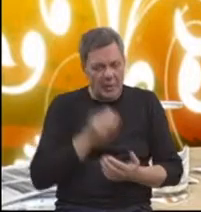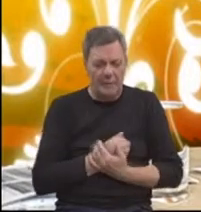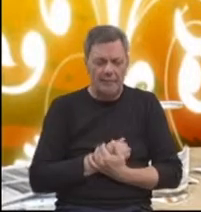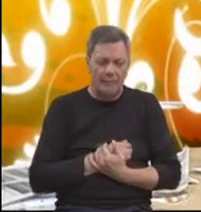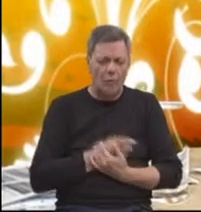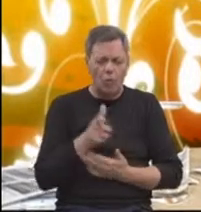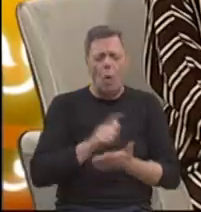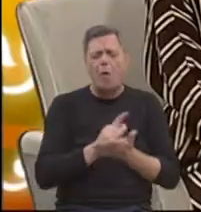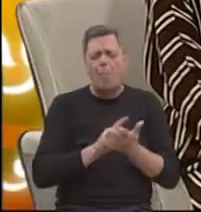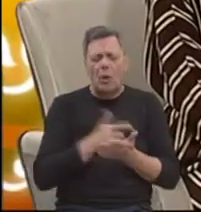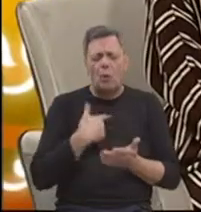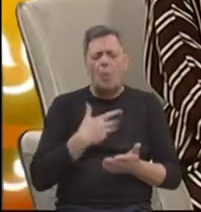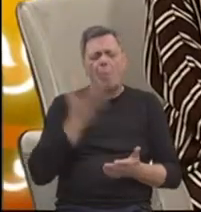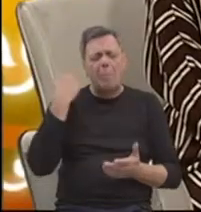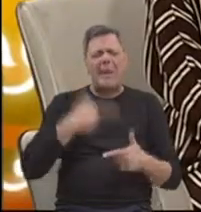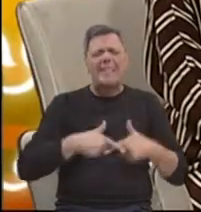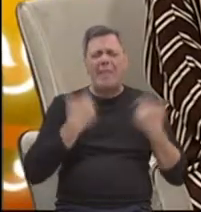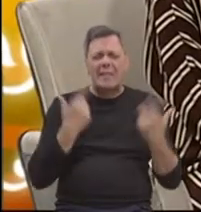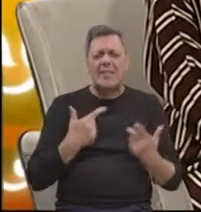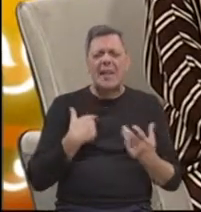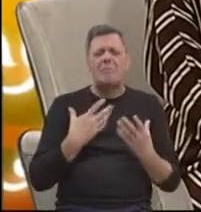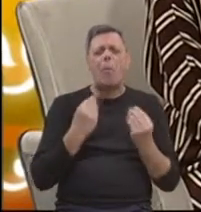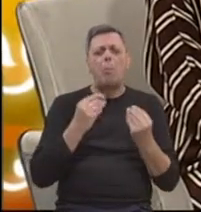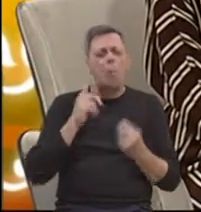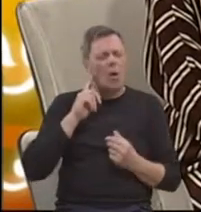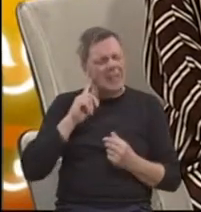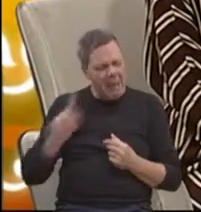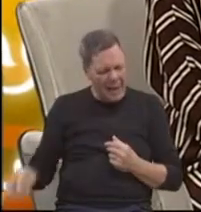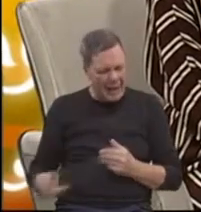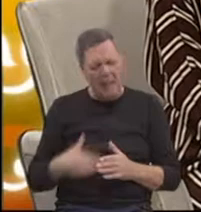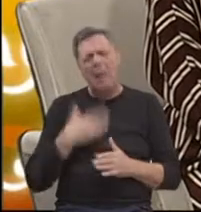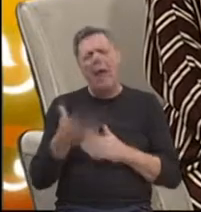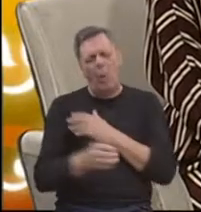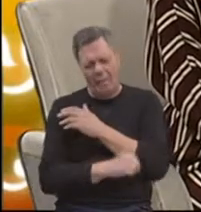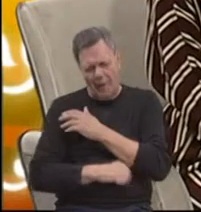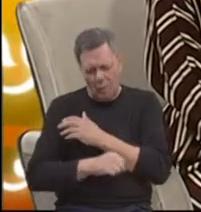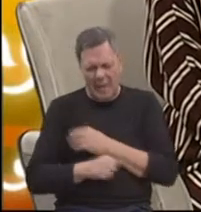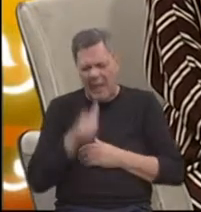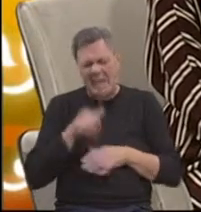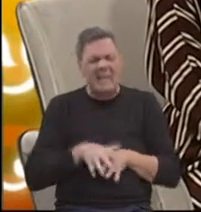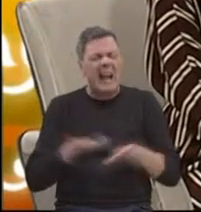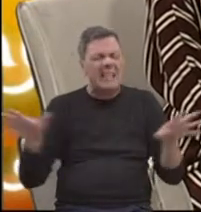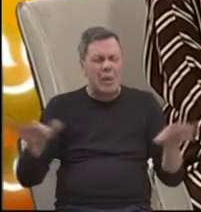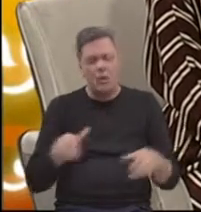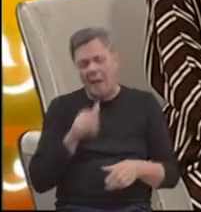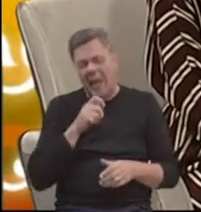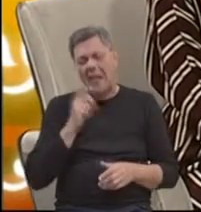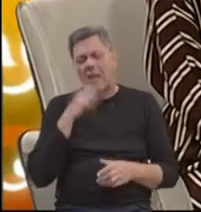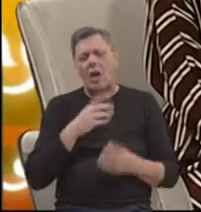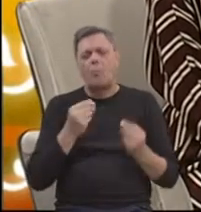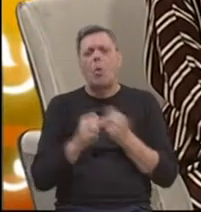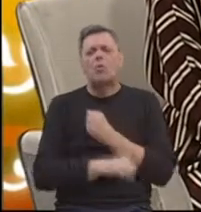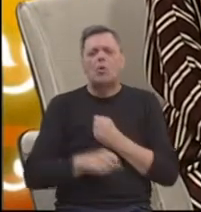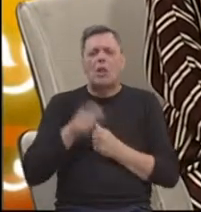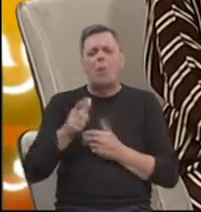to period u kojem smo bili svjesni da smo zapravo dosta zanemareni. Nakon fakulteta svi da se razilazimo i da nažalost i čak zapravo puno